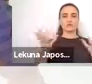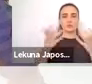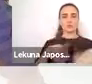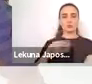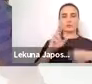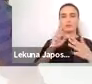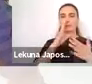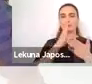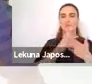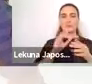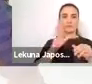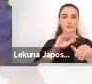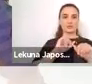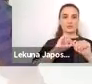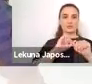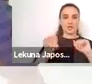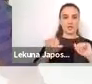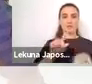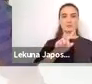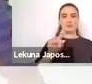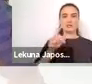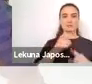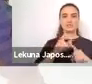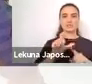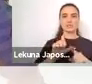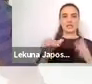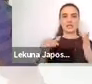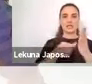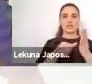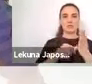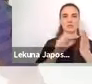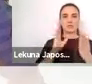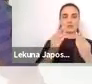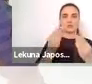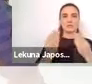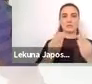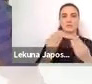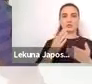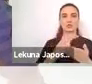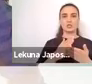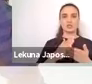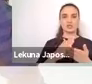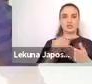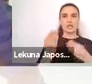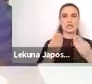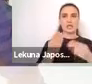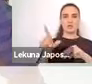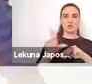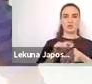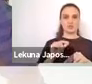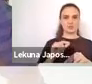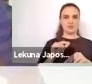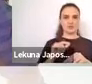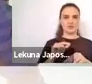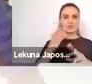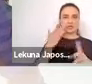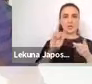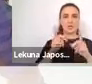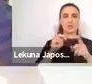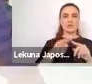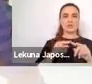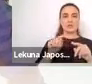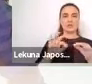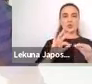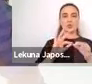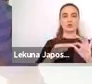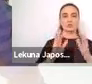პირდაპირ გადაალახავს, მაგრამ ძალიან დაეხმარება. თამაში არის გათამაშება რეალურად. იმ